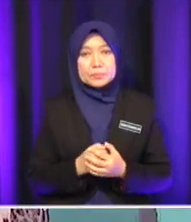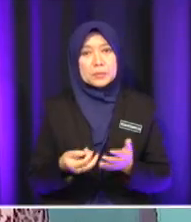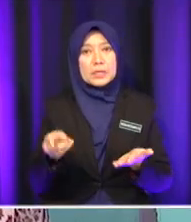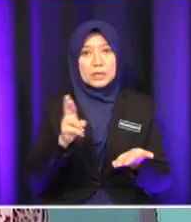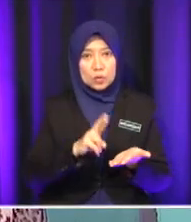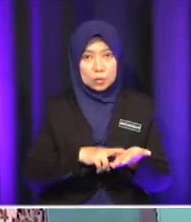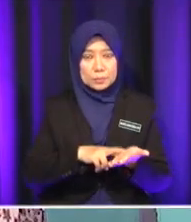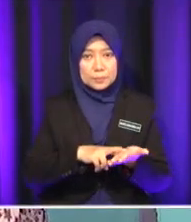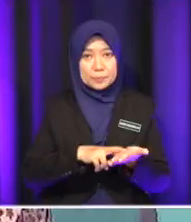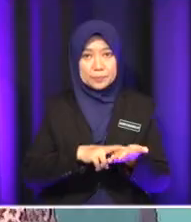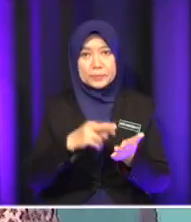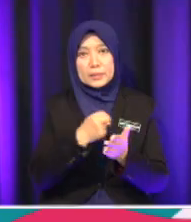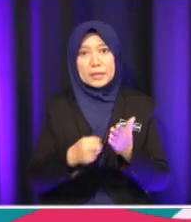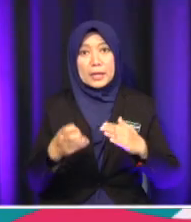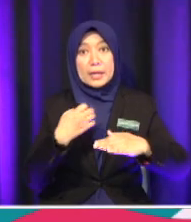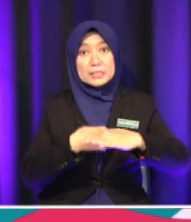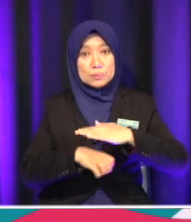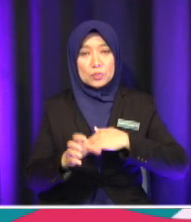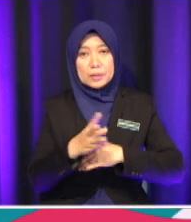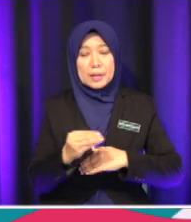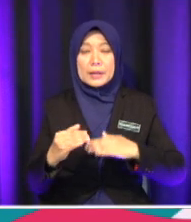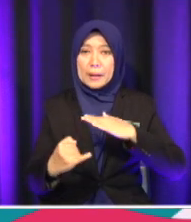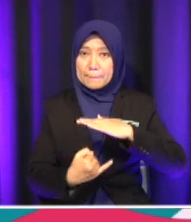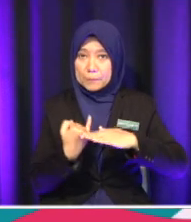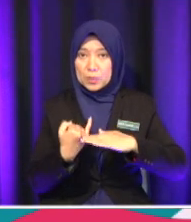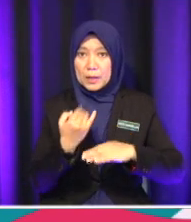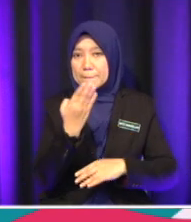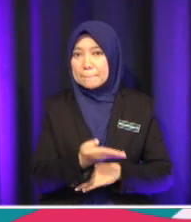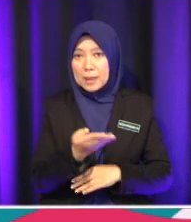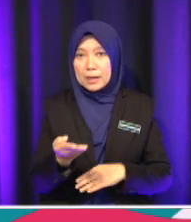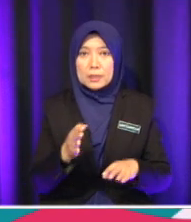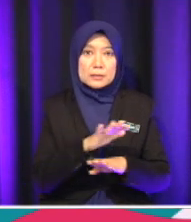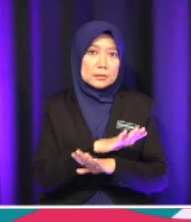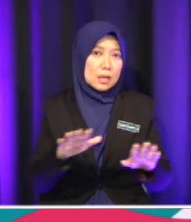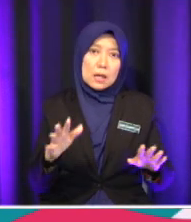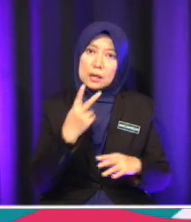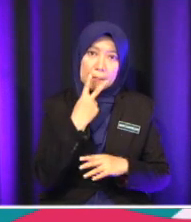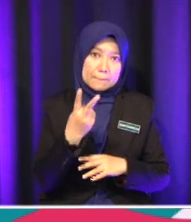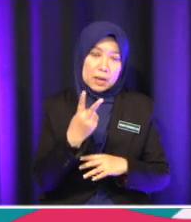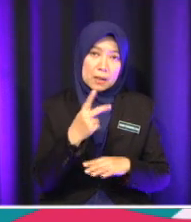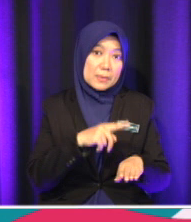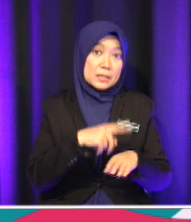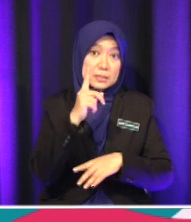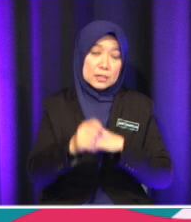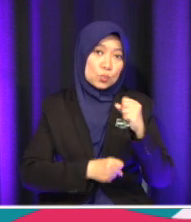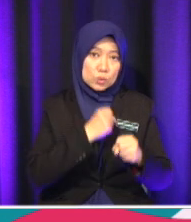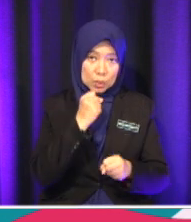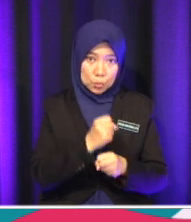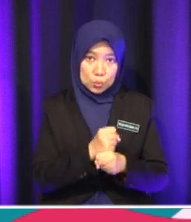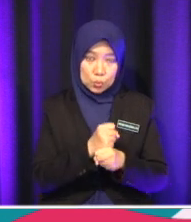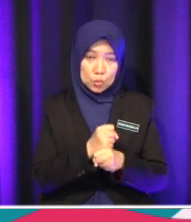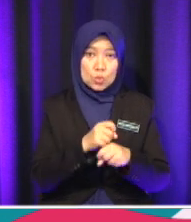nilai esport dan nilai impor barang tak nampak untuk tempo setahun jadi